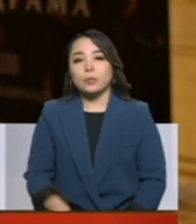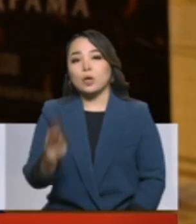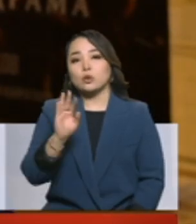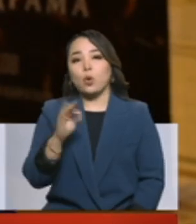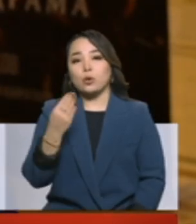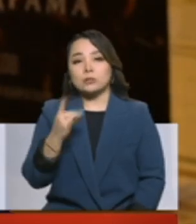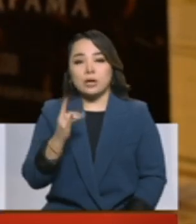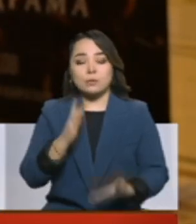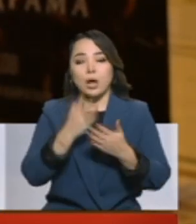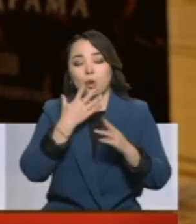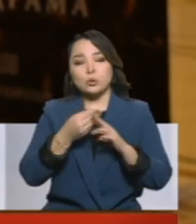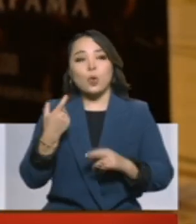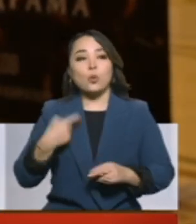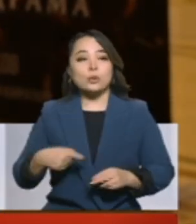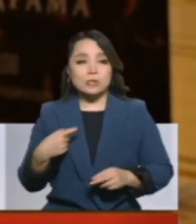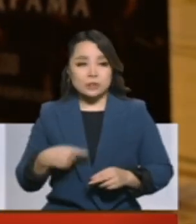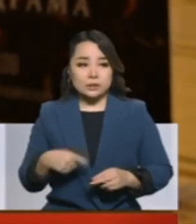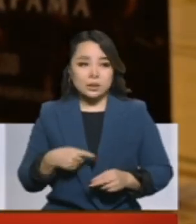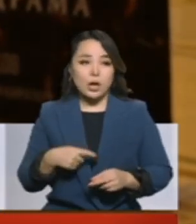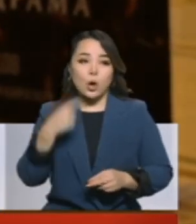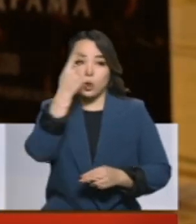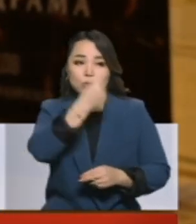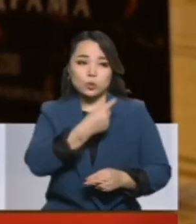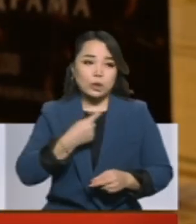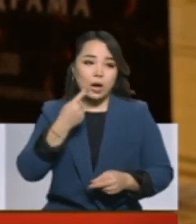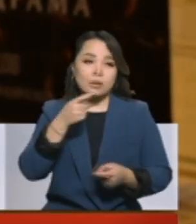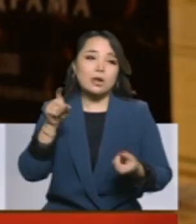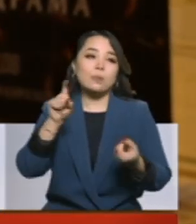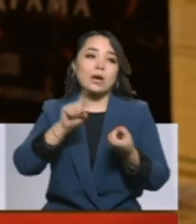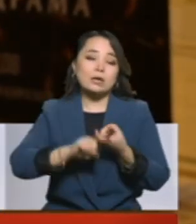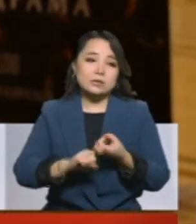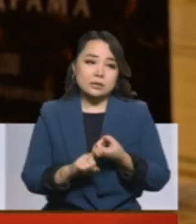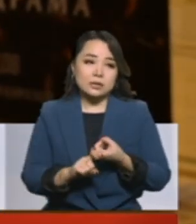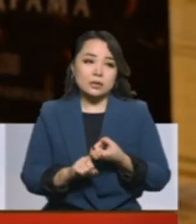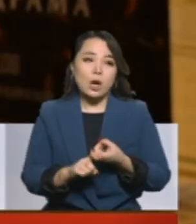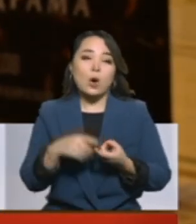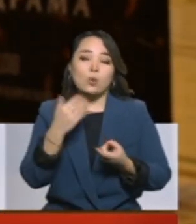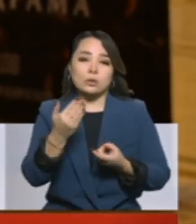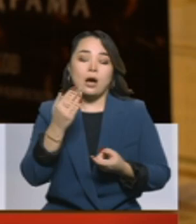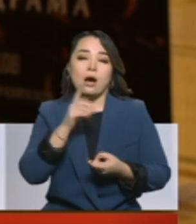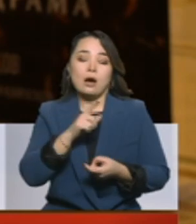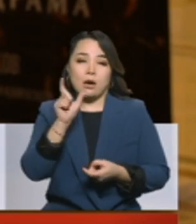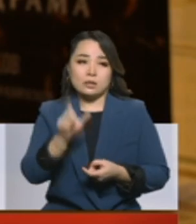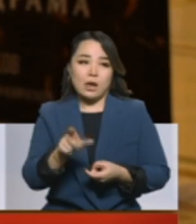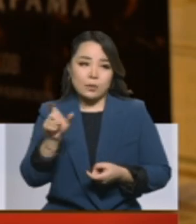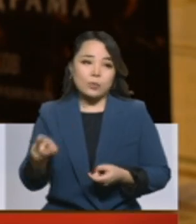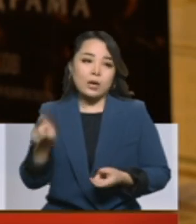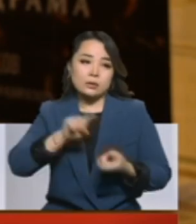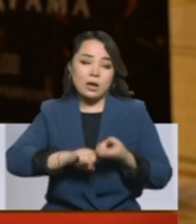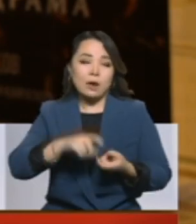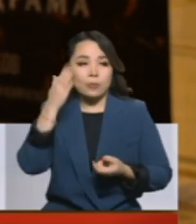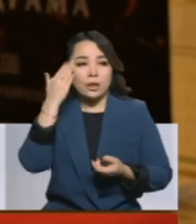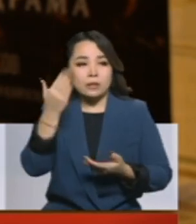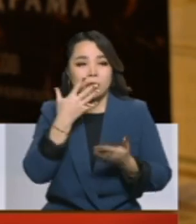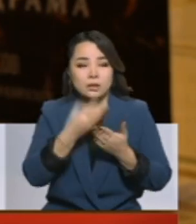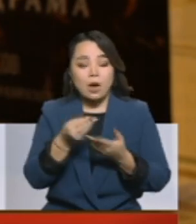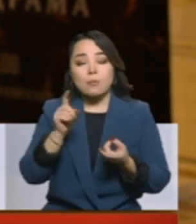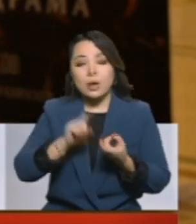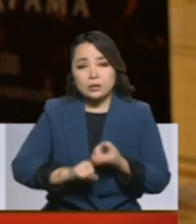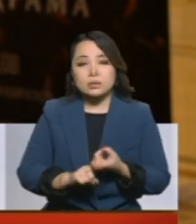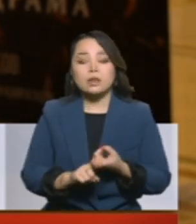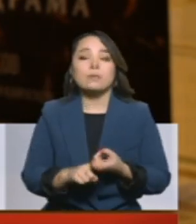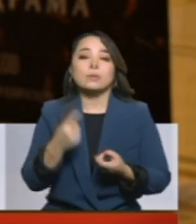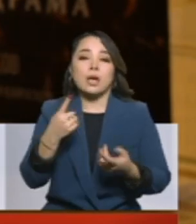Жошының өзінің тұлғасына байланысты, оның адами қасиеттеріне байланысты, оның бәрін мынау